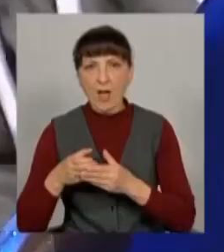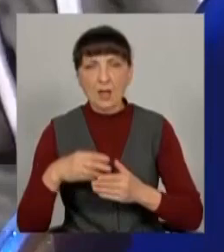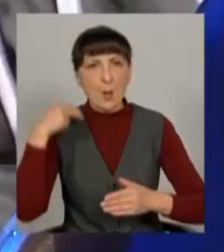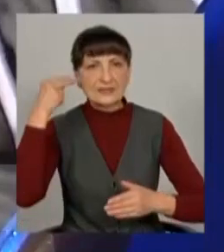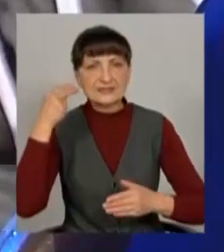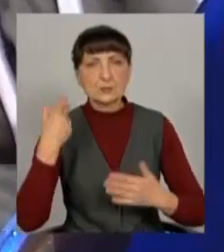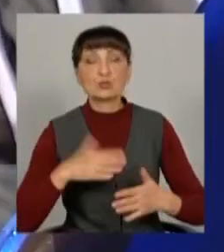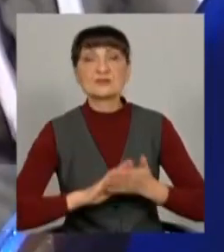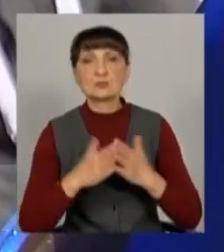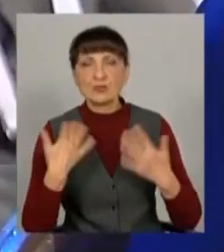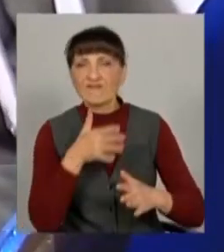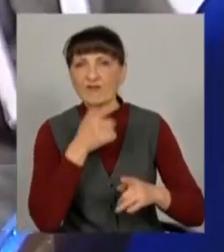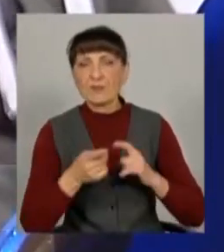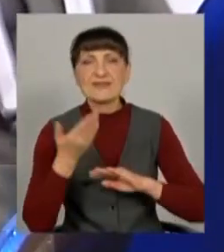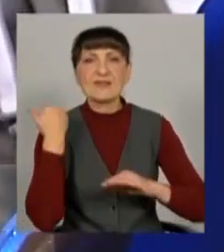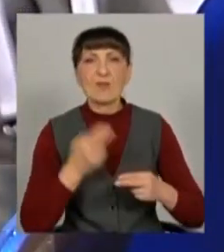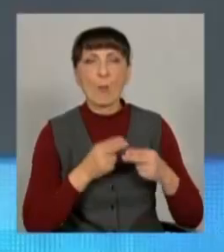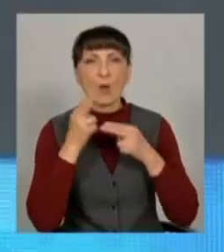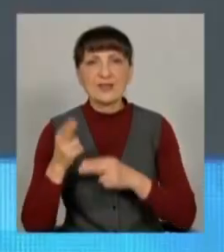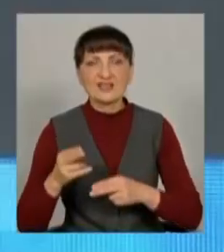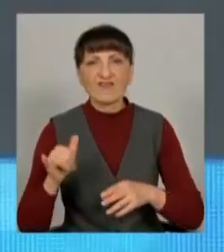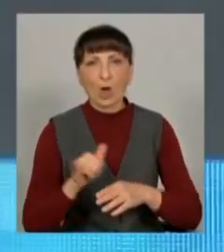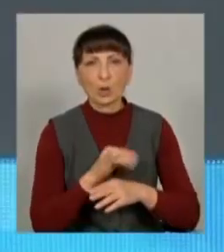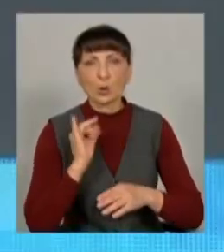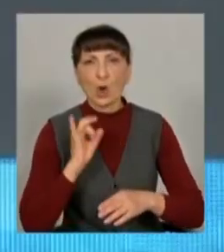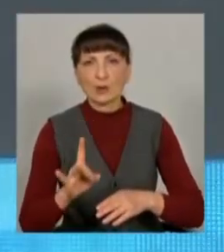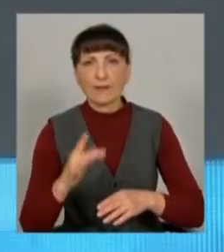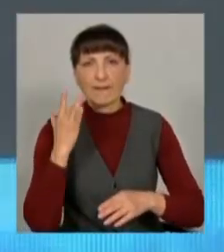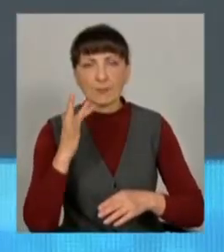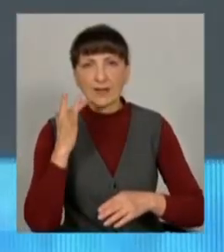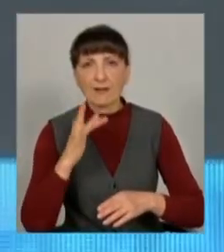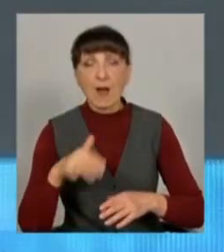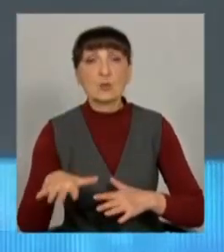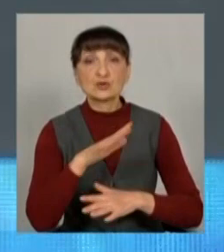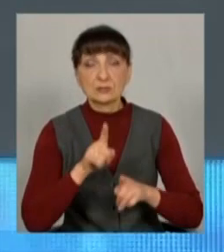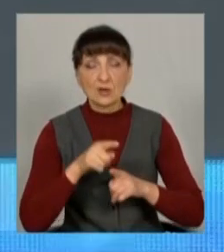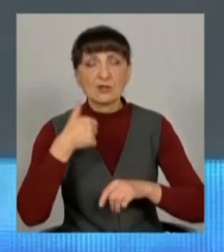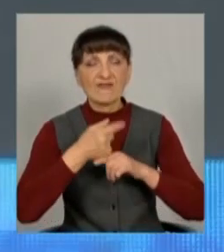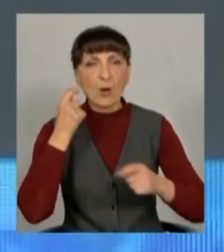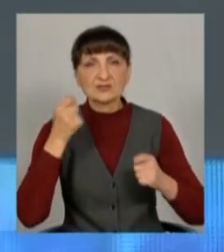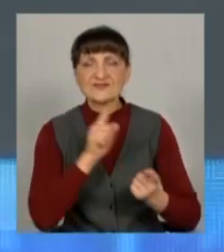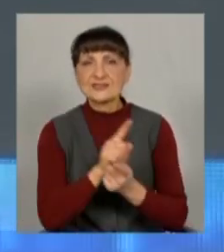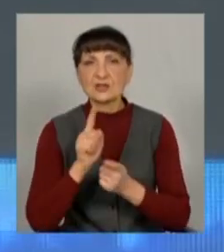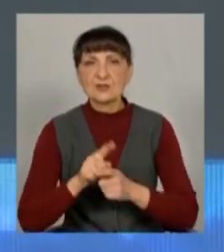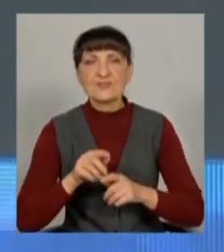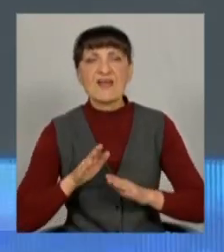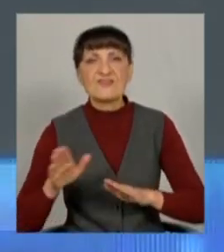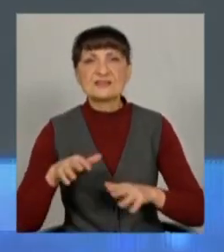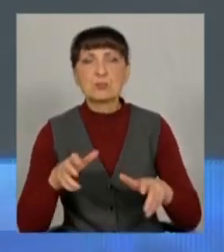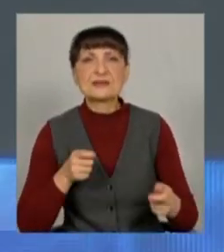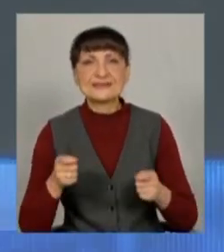жумар Тукаев заключил во время недавней поездки в нью-йорк на полях форума глава государства также встретился с вице-президентом